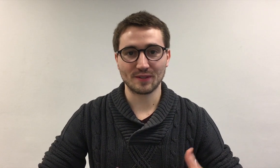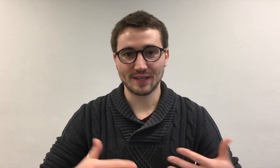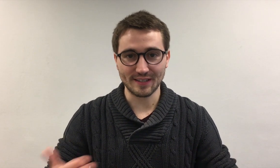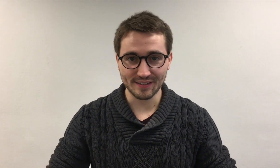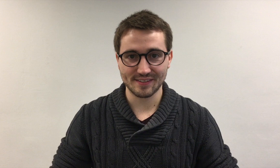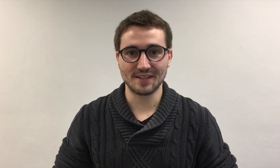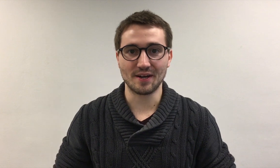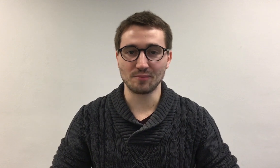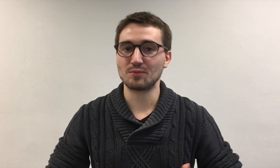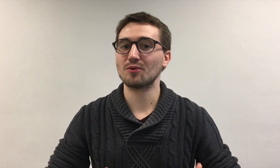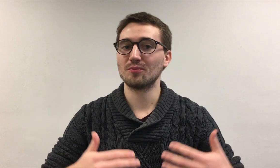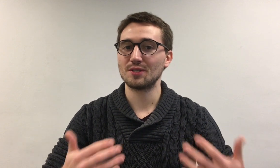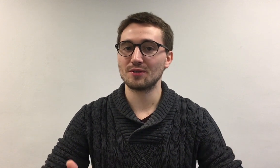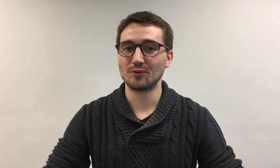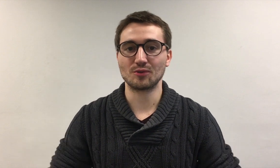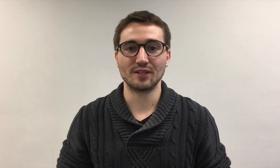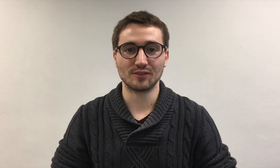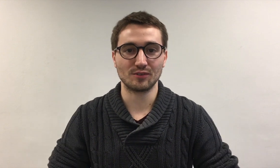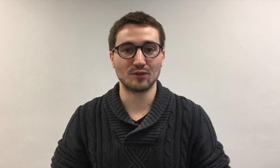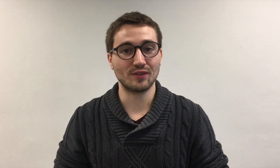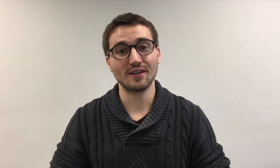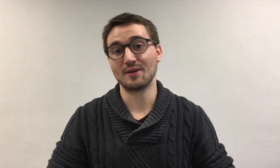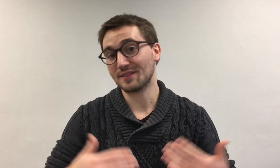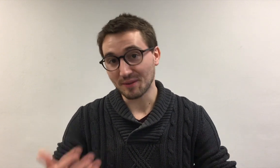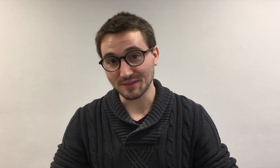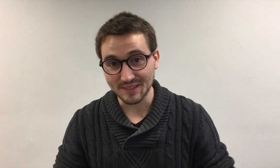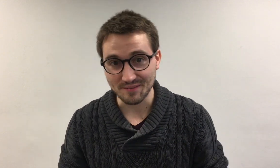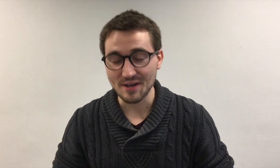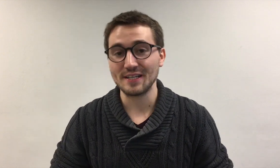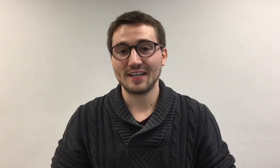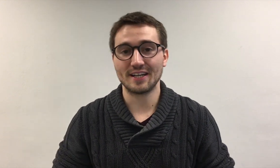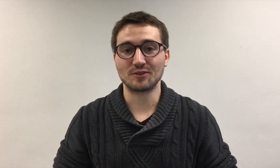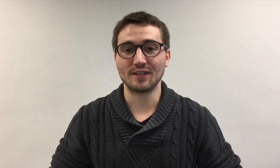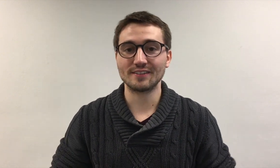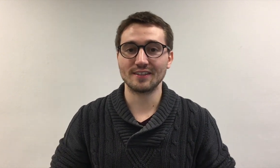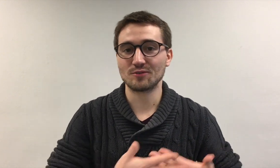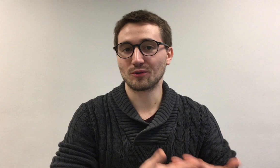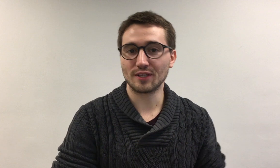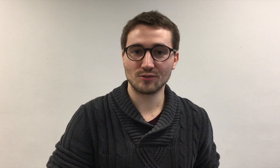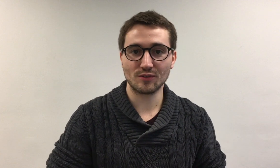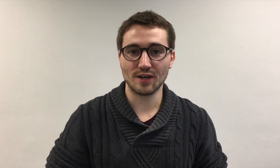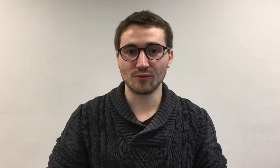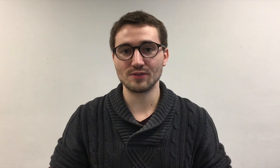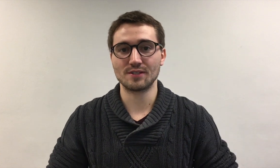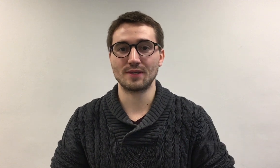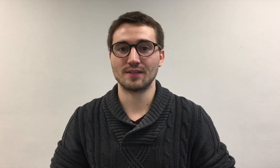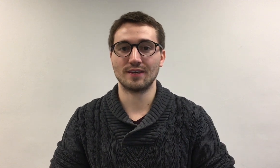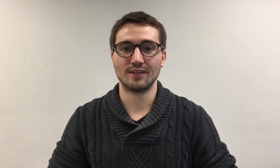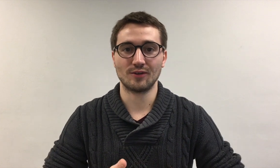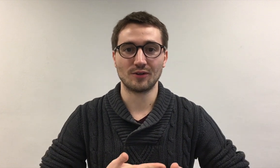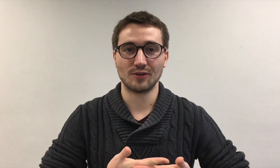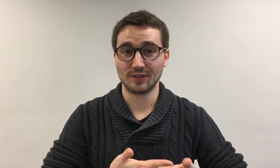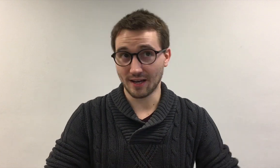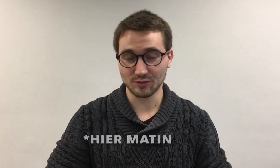parle de quelqu'un qui a un petit peu mis une journaliste en difficulté. Et bien, cette personne, c'était moi. Et la journaliste était une journaliste du Figaro. Ça se